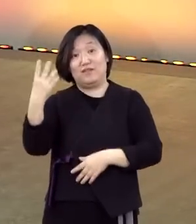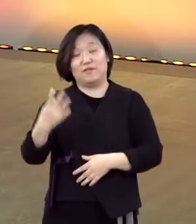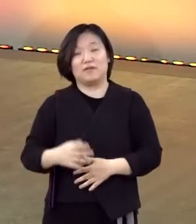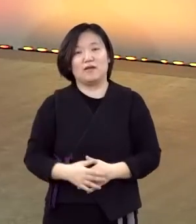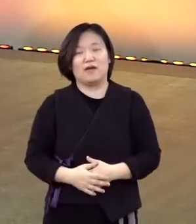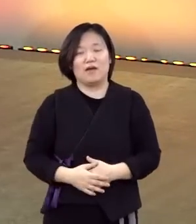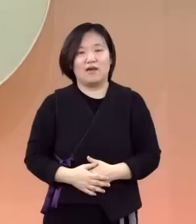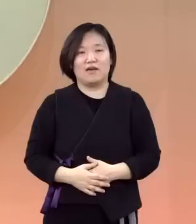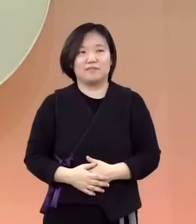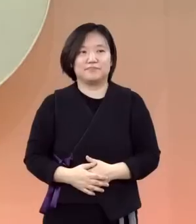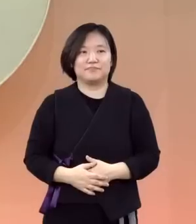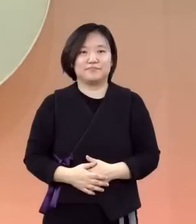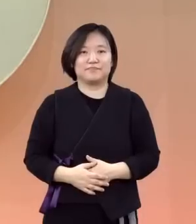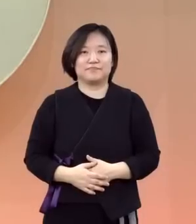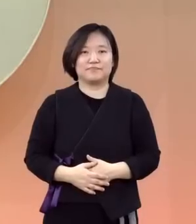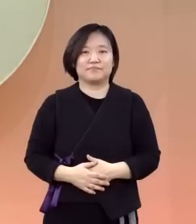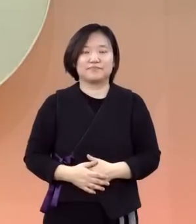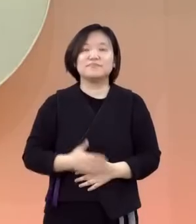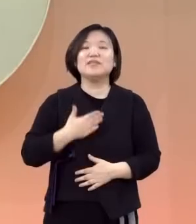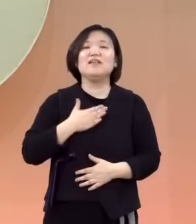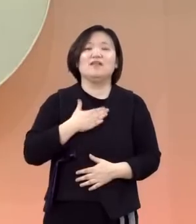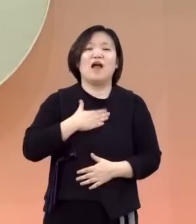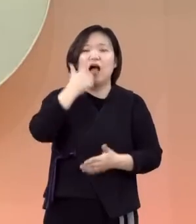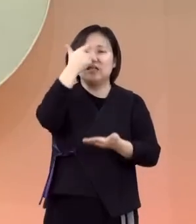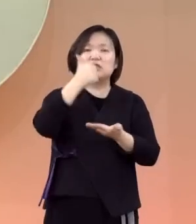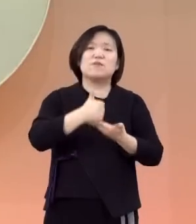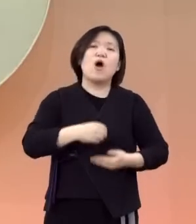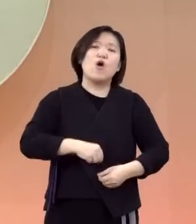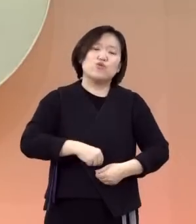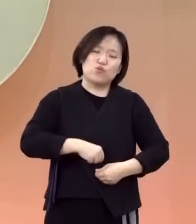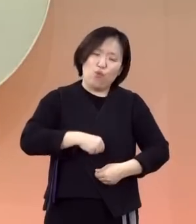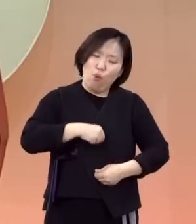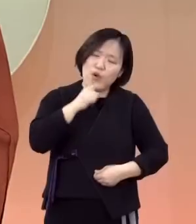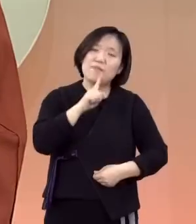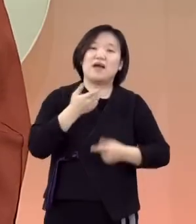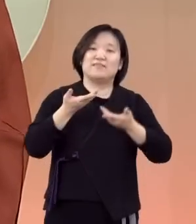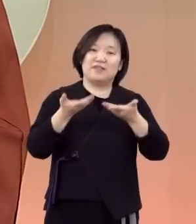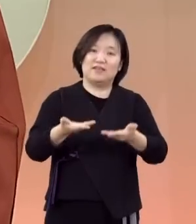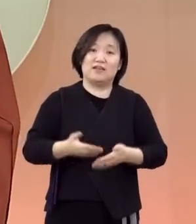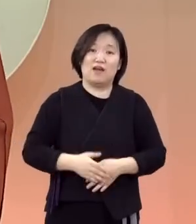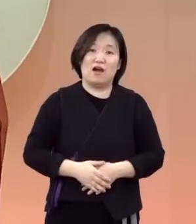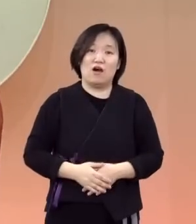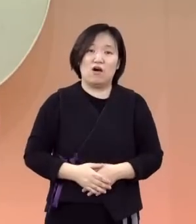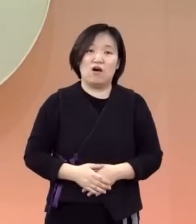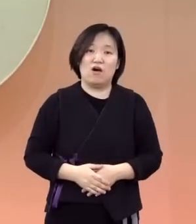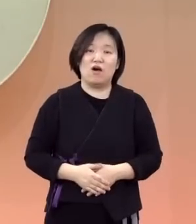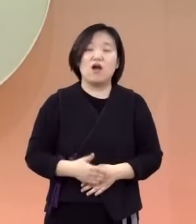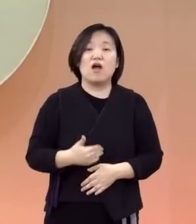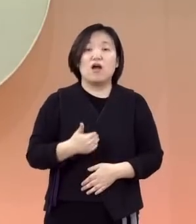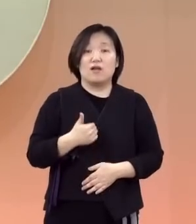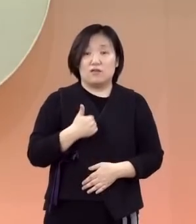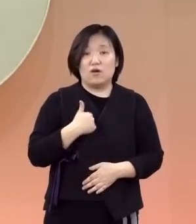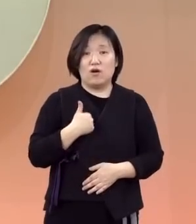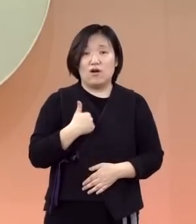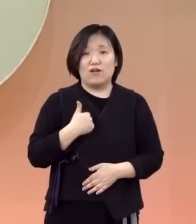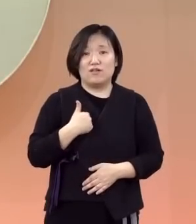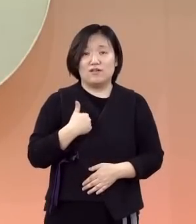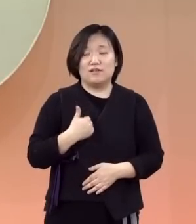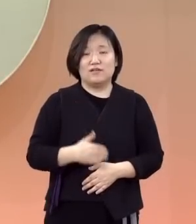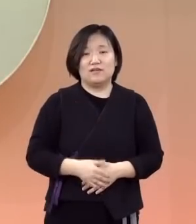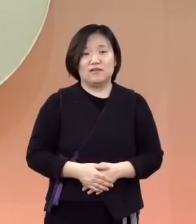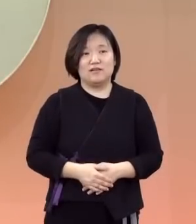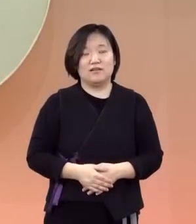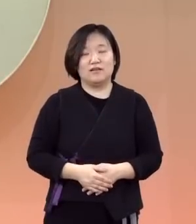,솔직히말씀드리겠습니다.""저희는이러이러한 곳